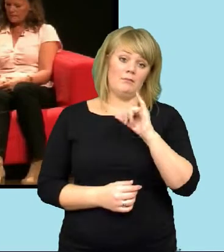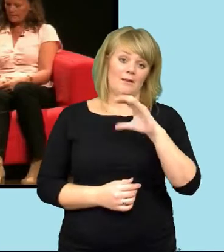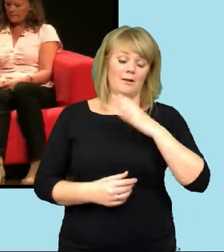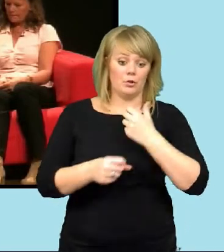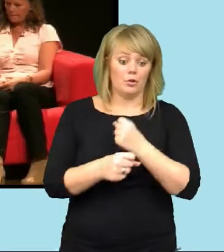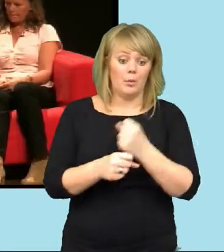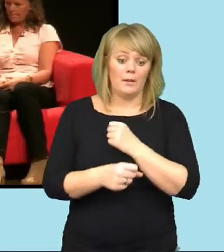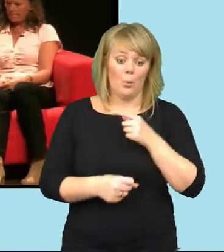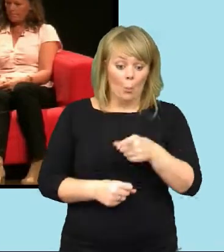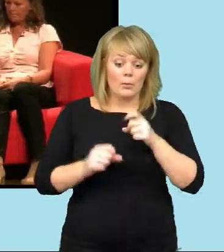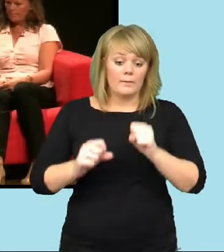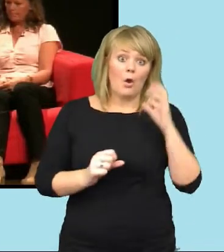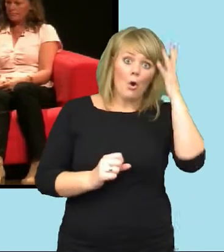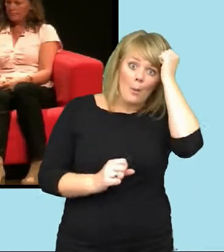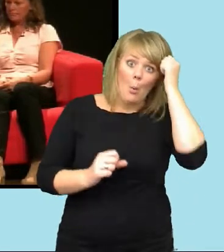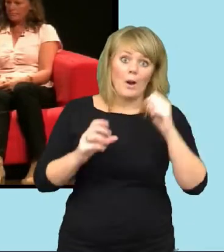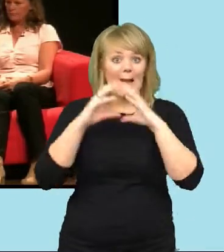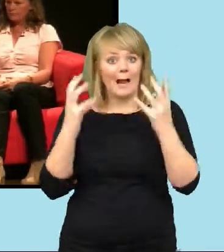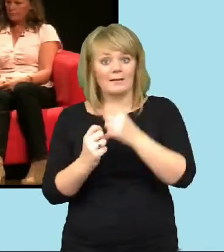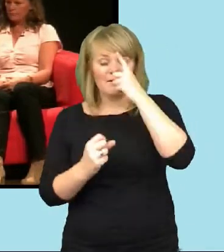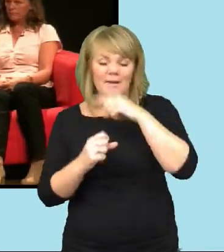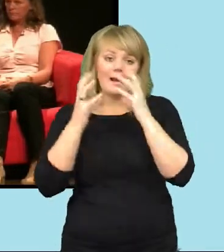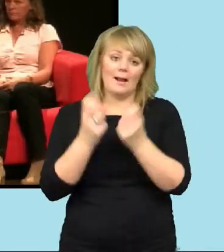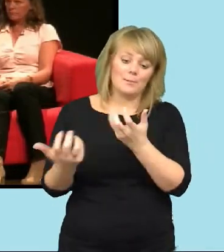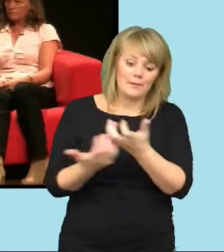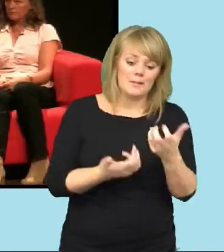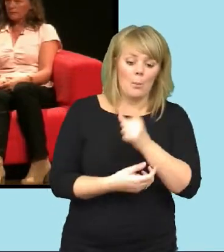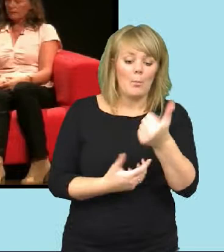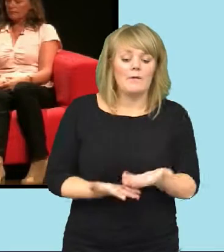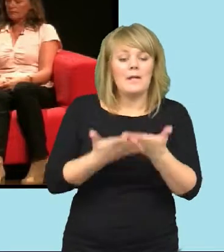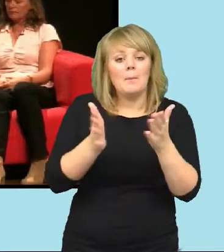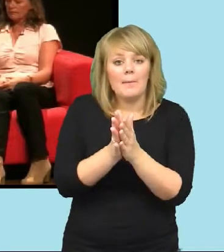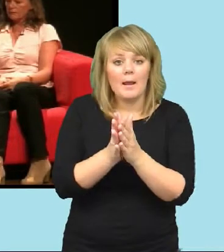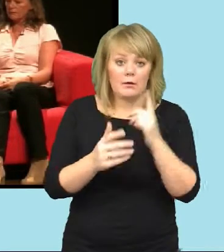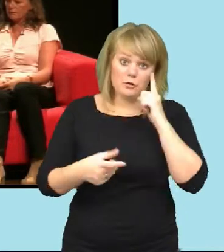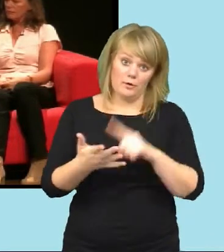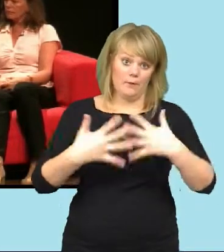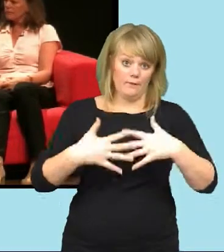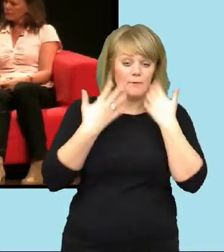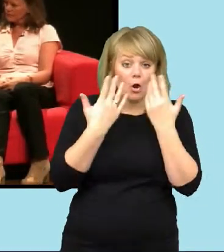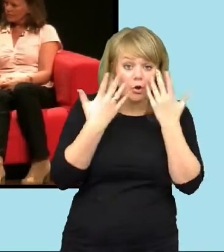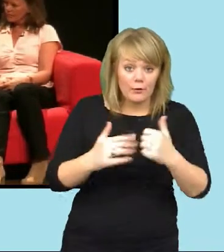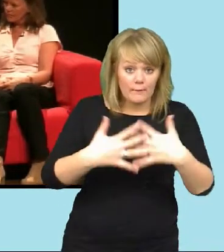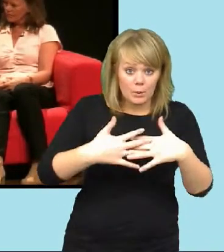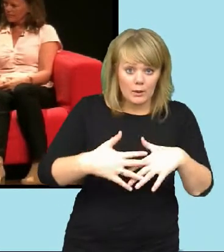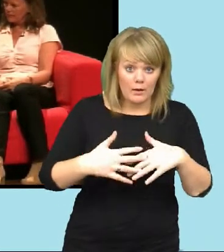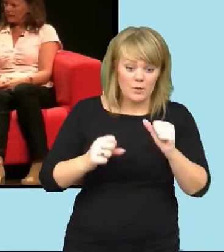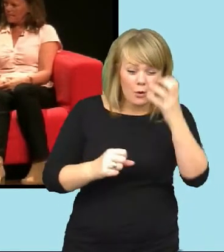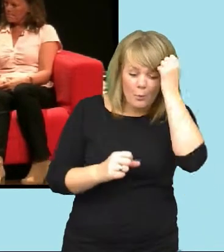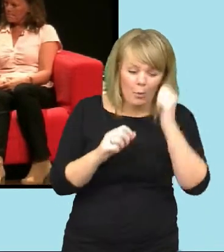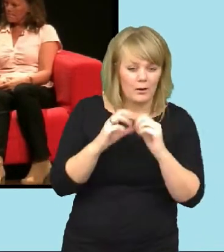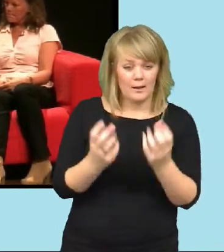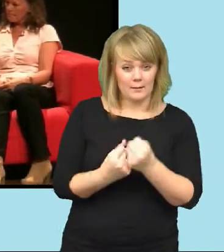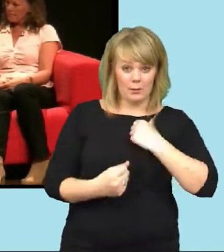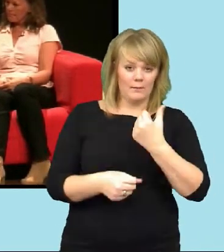alla fel och brister som hon behöver hjälp med för att vardagen ska funka. Mm. Alltså, hur är det, undrar jag, att